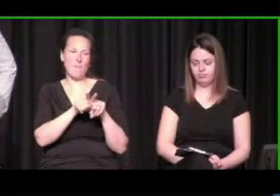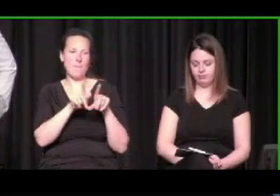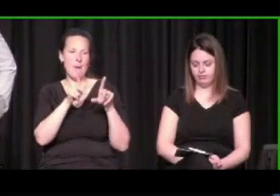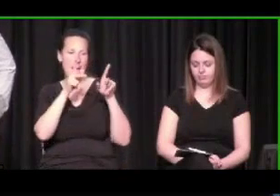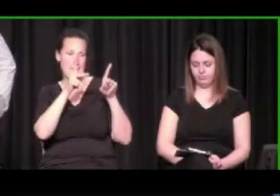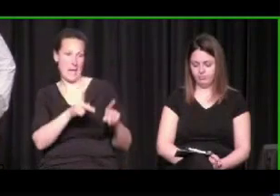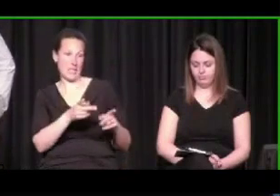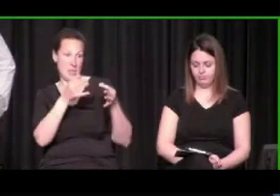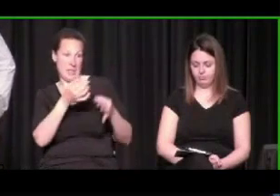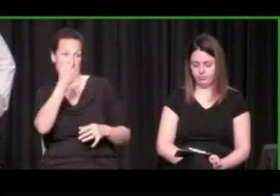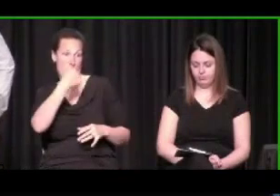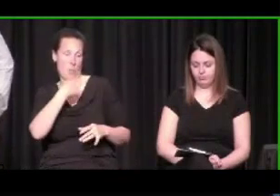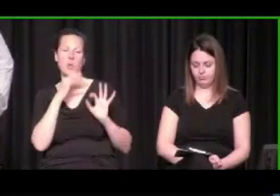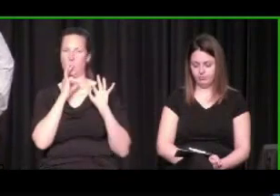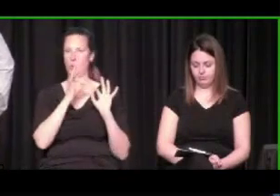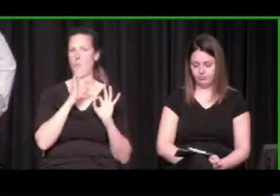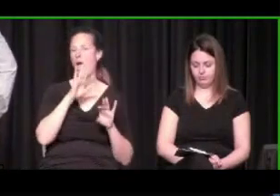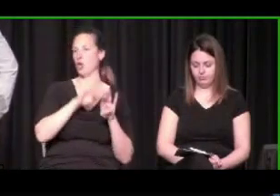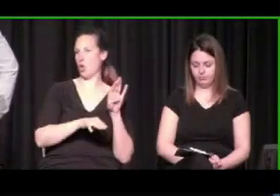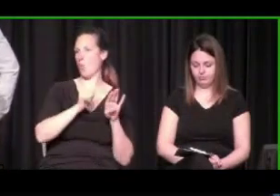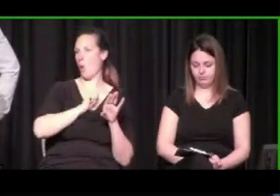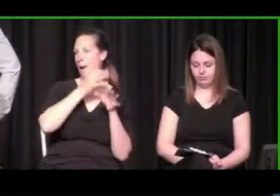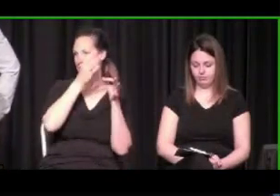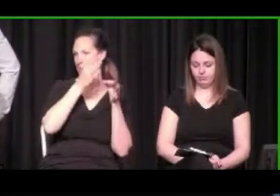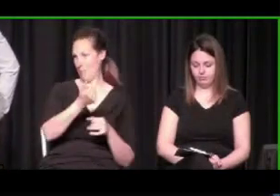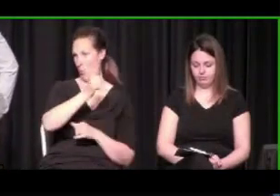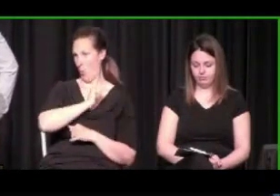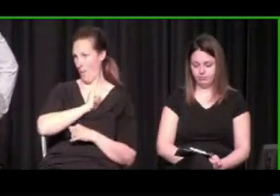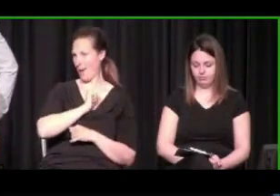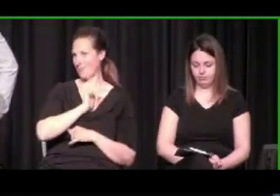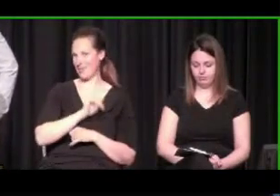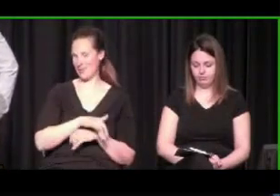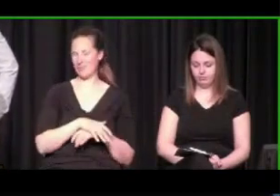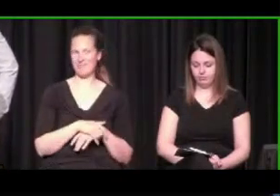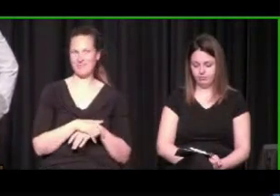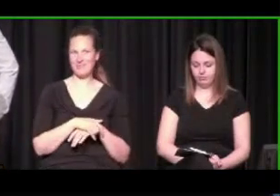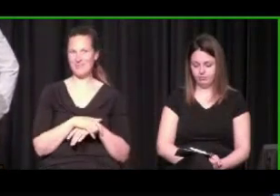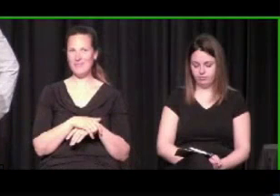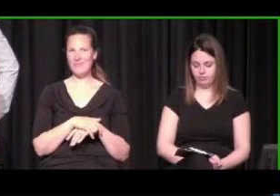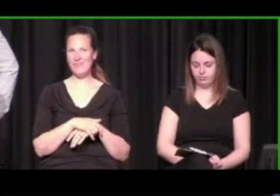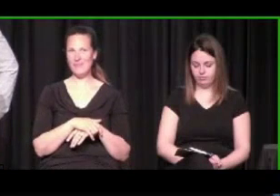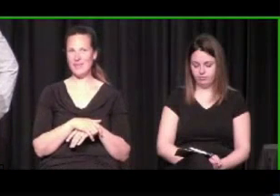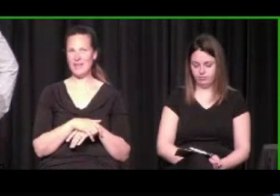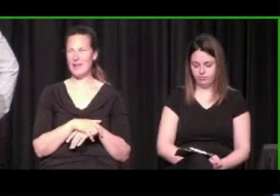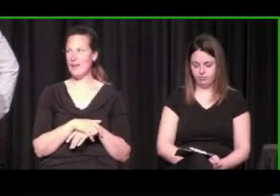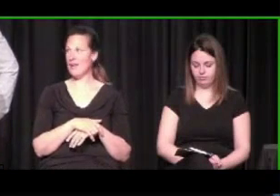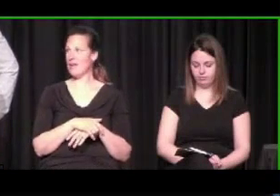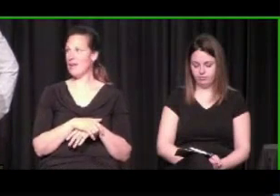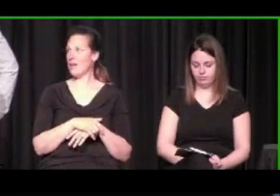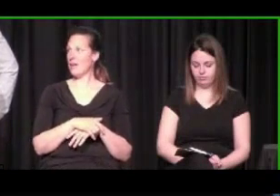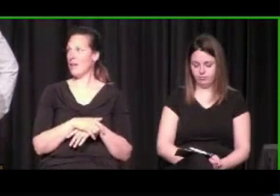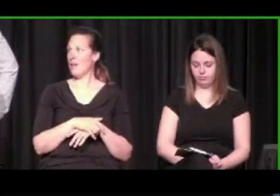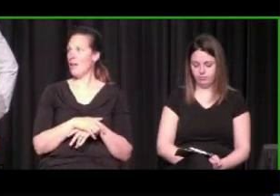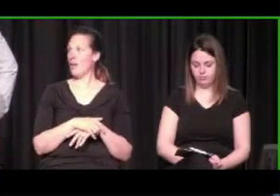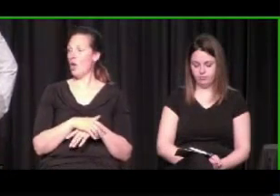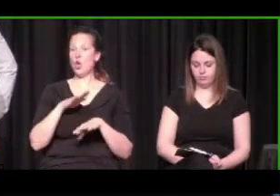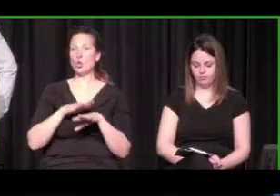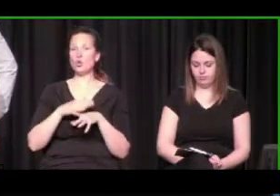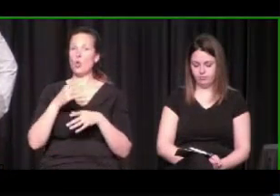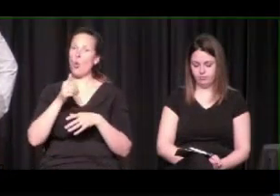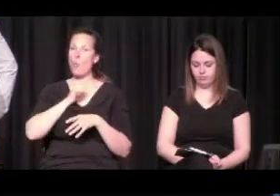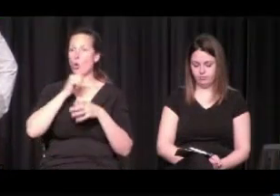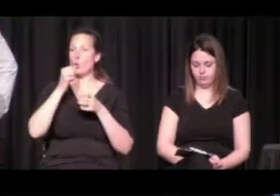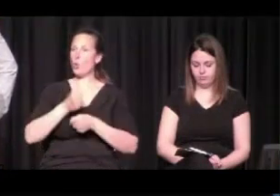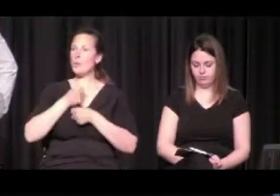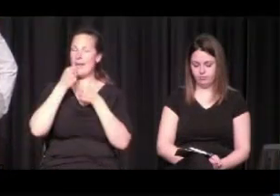les décisions d'autrui plutôt que d'agir soi-même pour prendre les décisions. Peu de connaissances en lien avec l'autodétermination